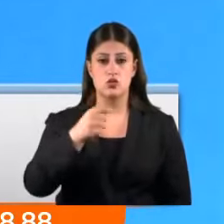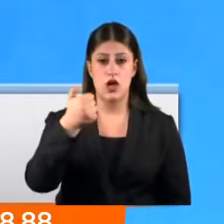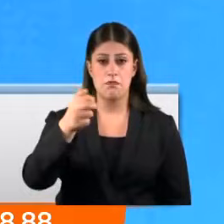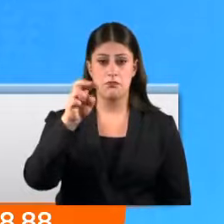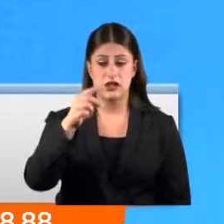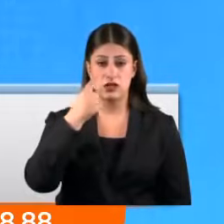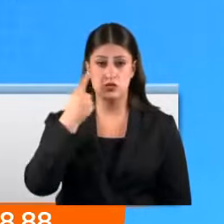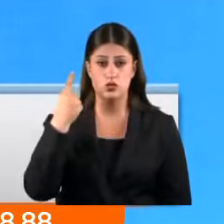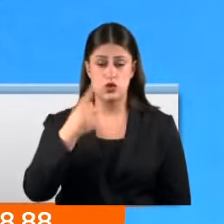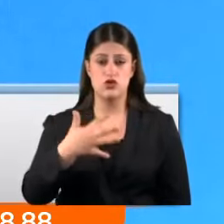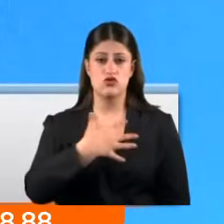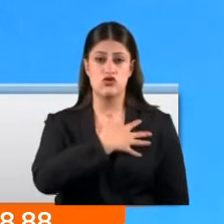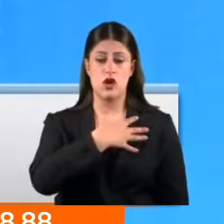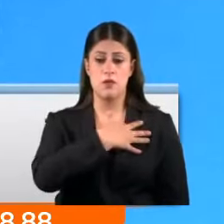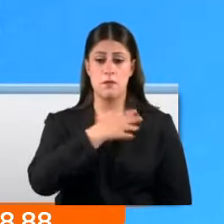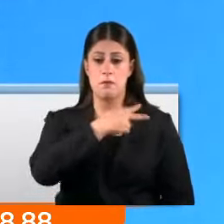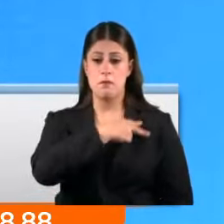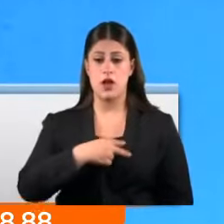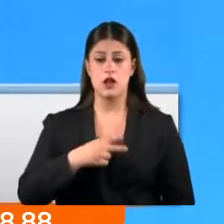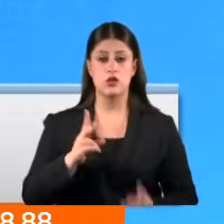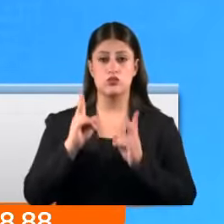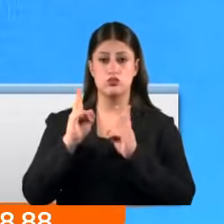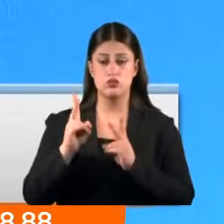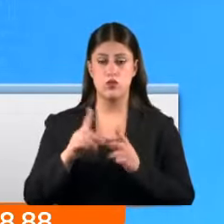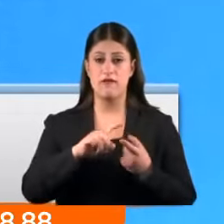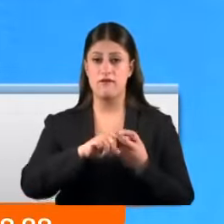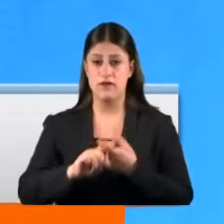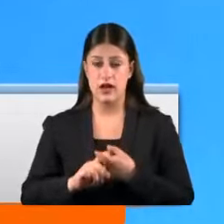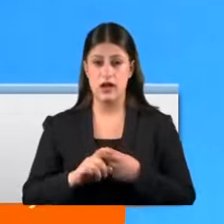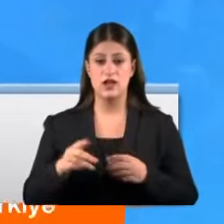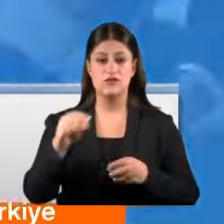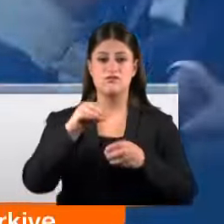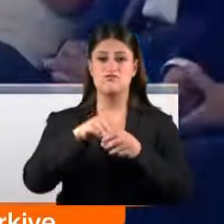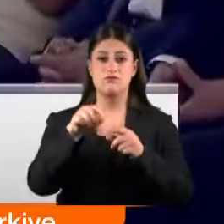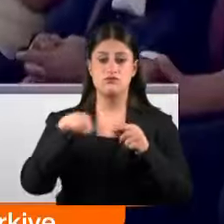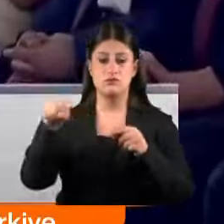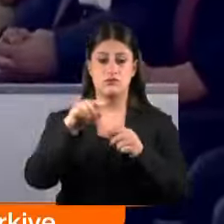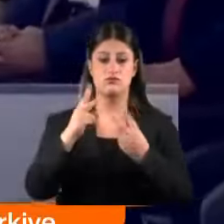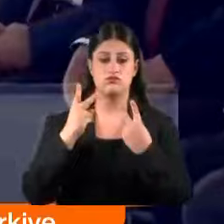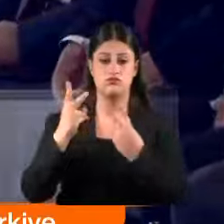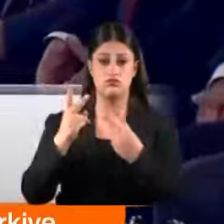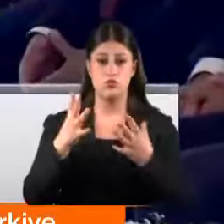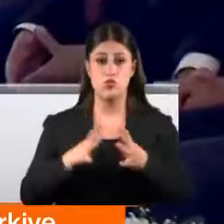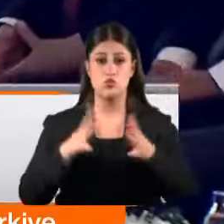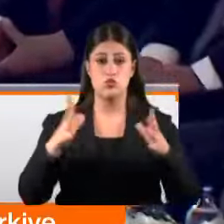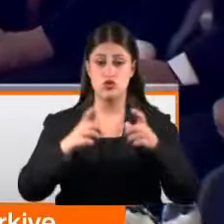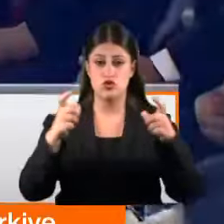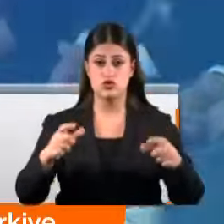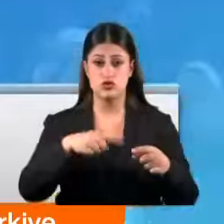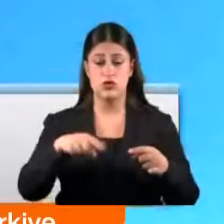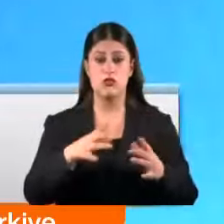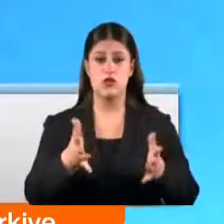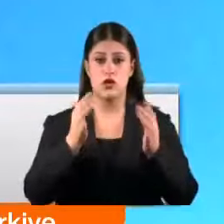%68'i CHP'li belediye ve iştiraklerine ait. Büyük şehirlerde durum çok daha